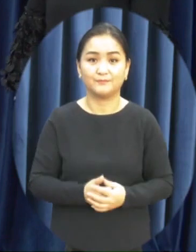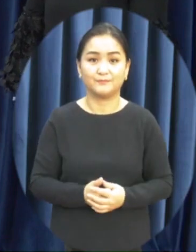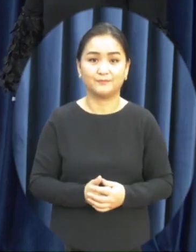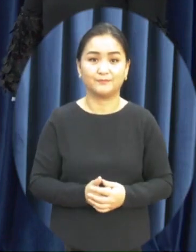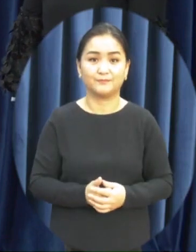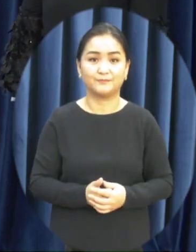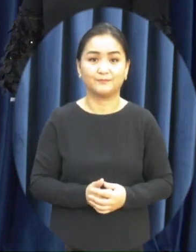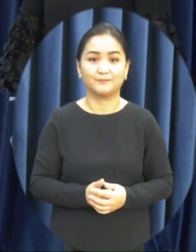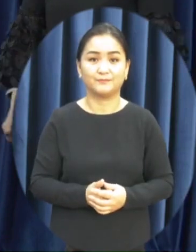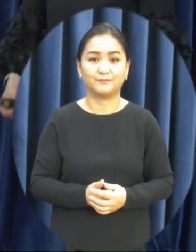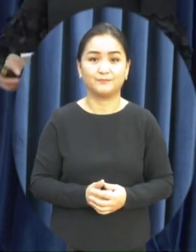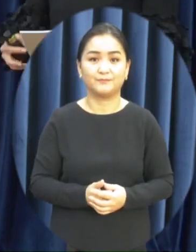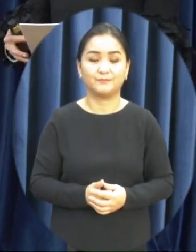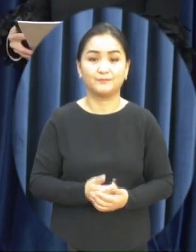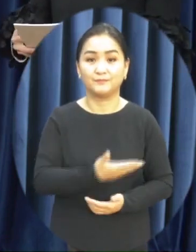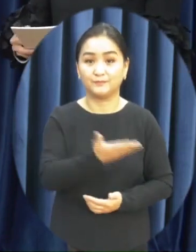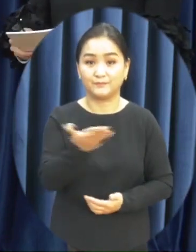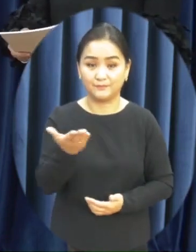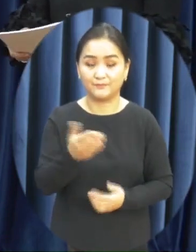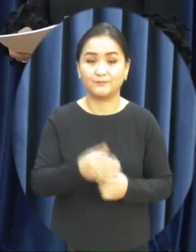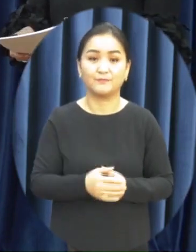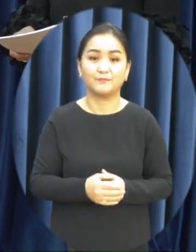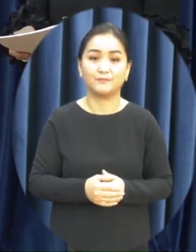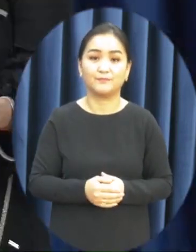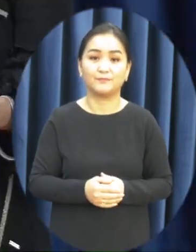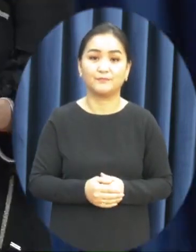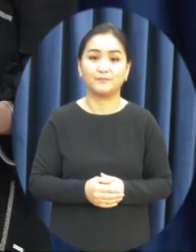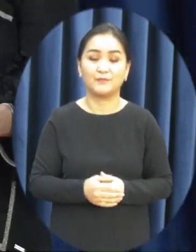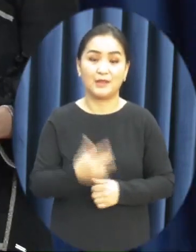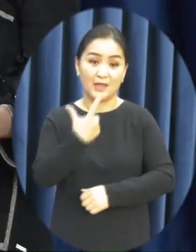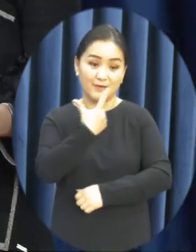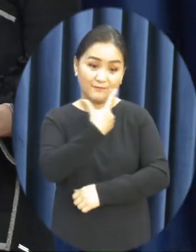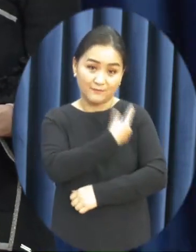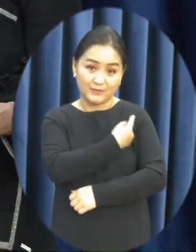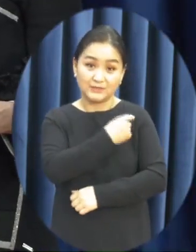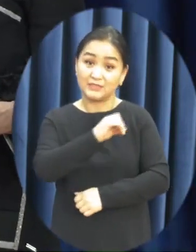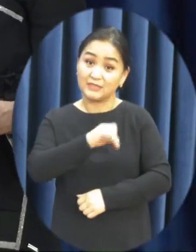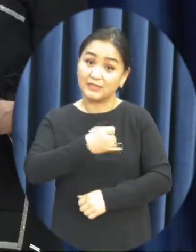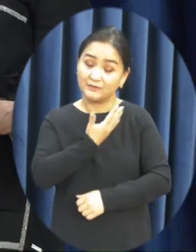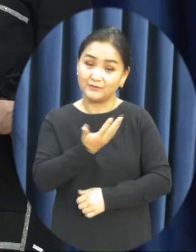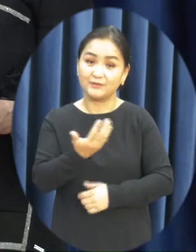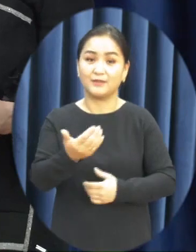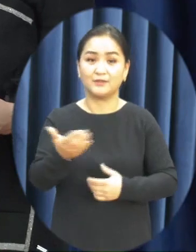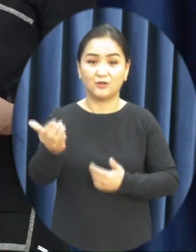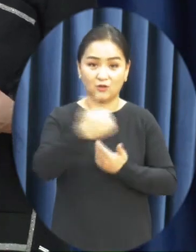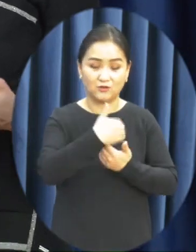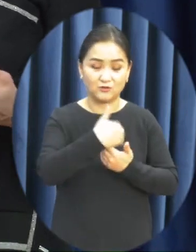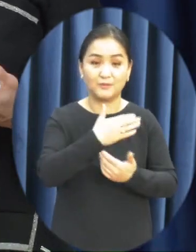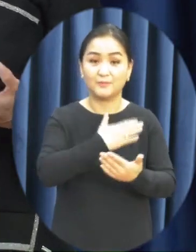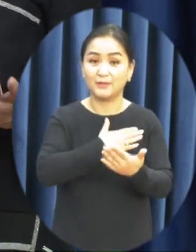རྗས དང དང དང དང དས དང བིག